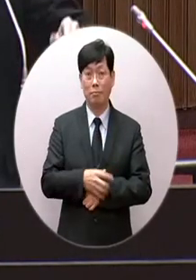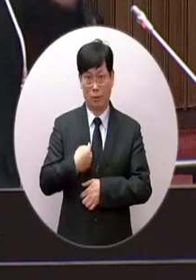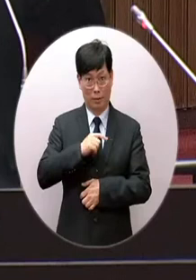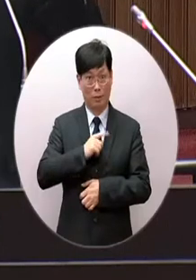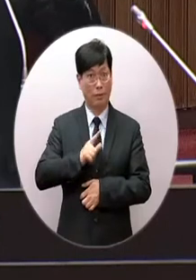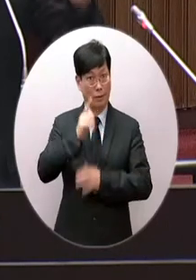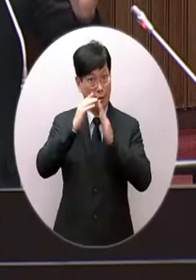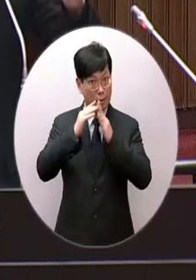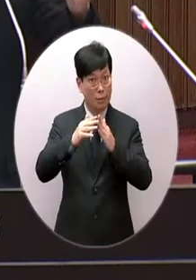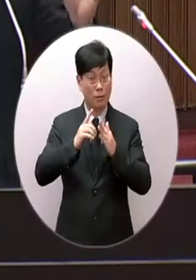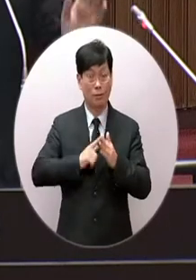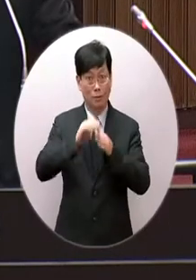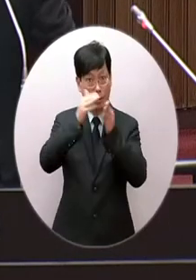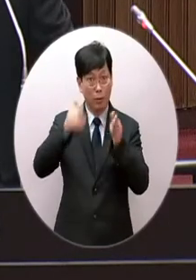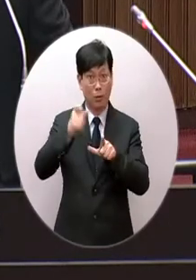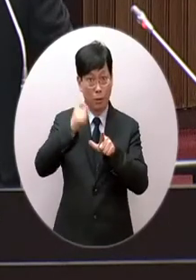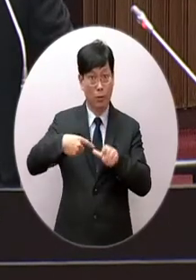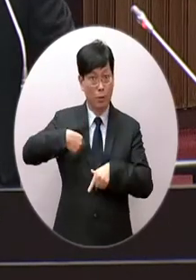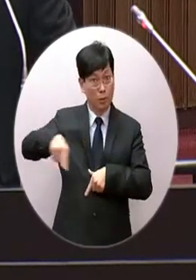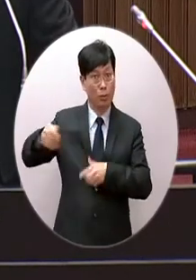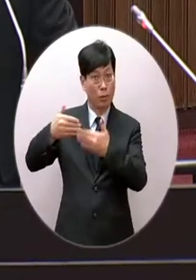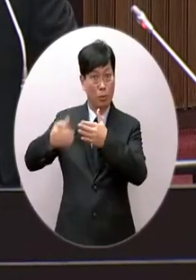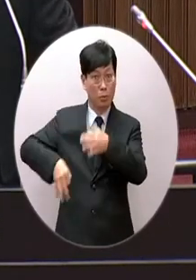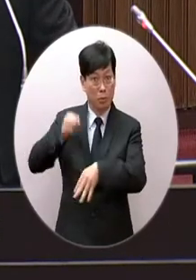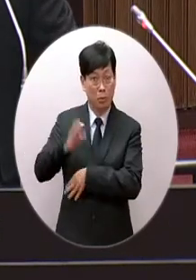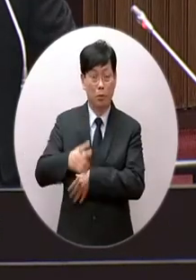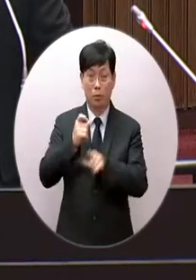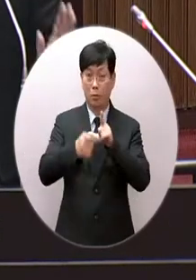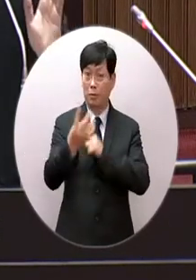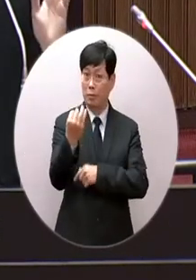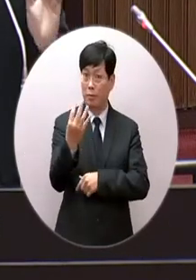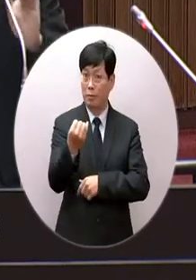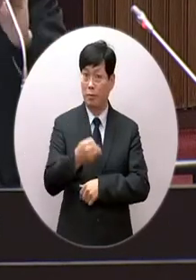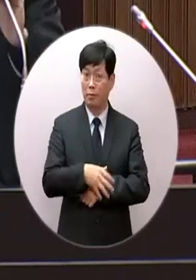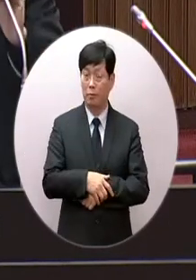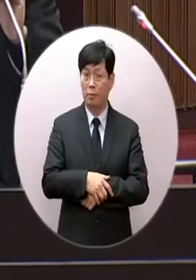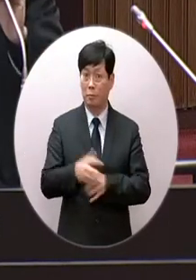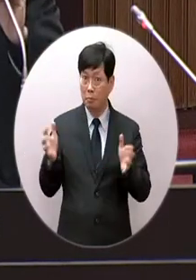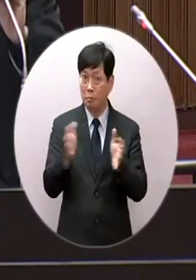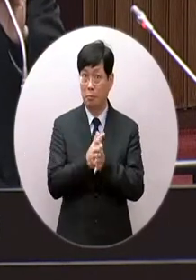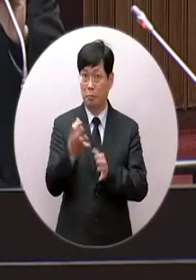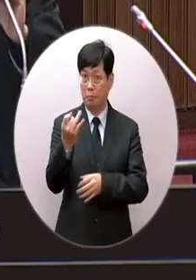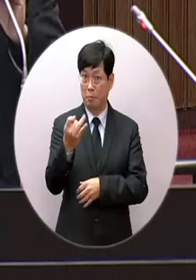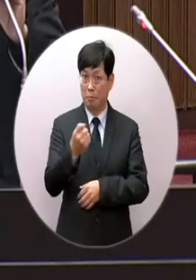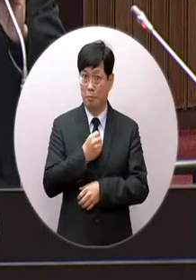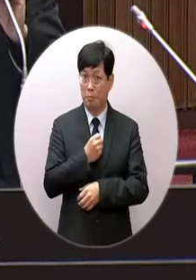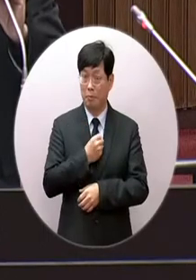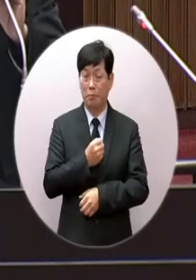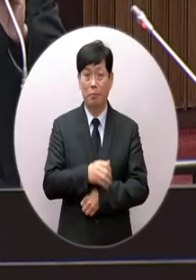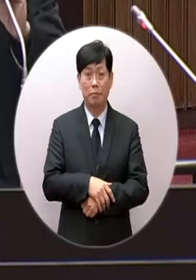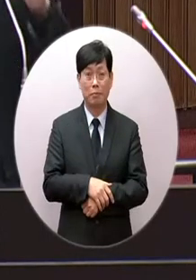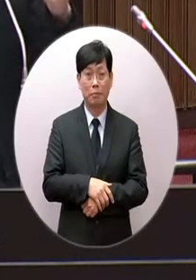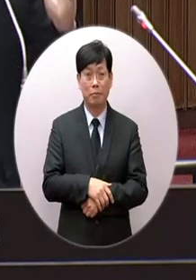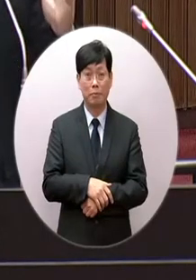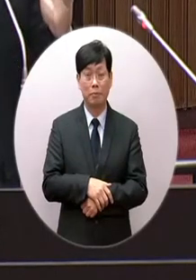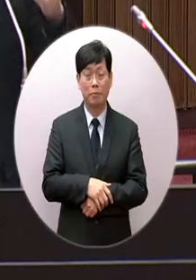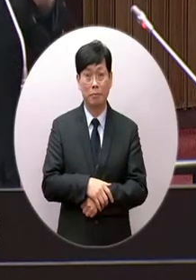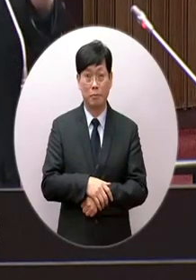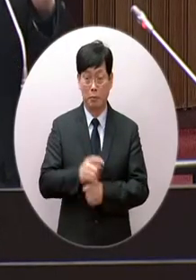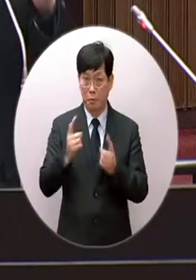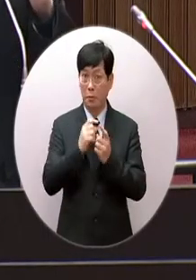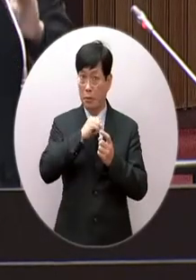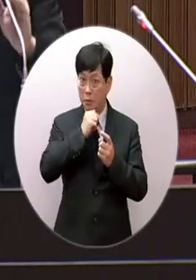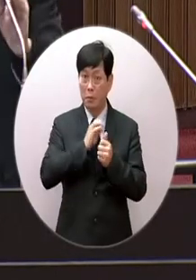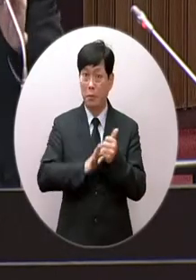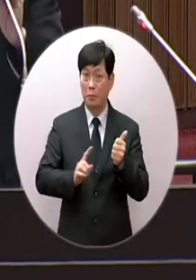上柜公司到大陆投资的有几家，总金额大概有多少？对台湾的影